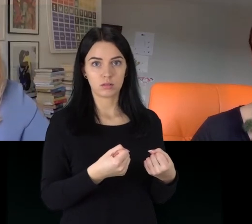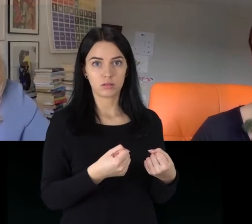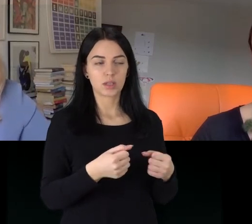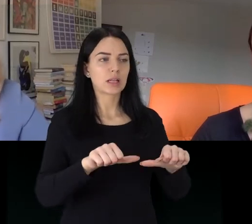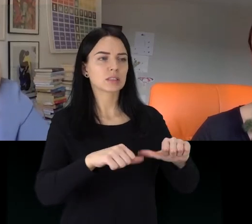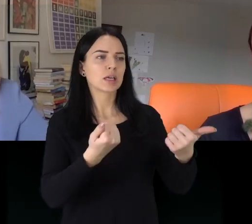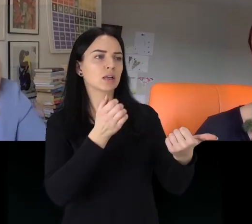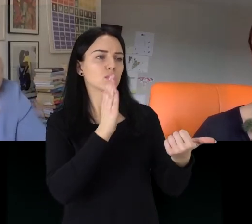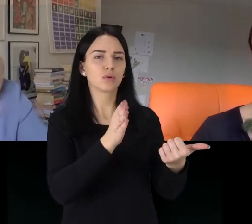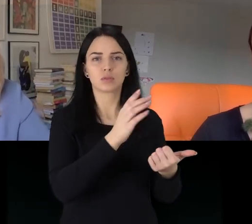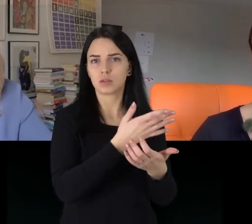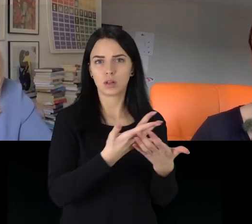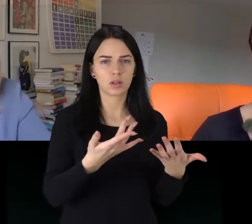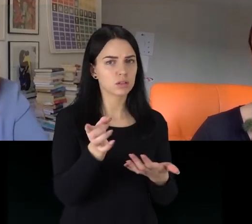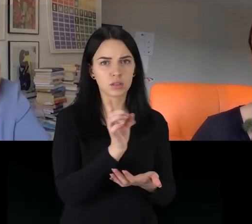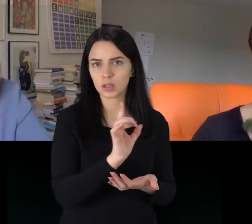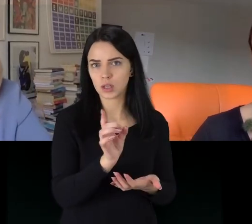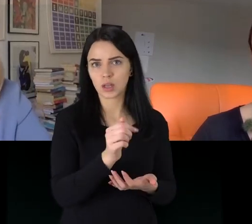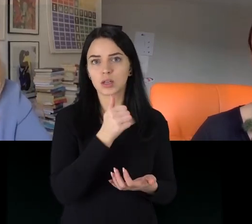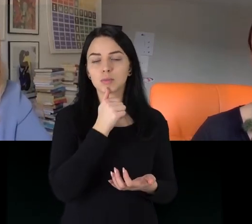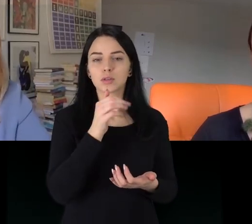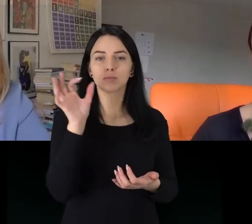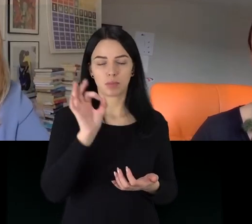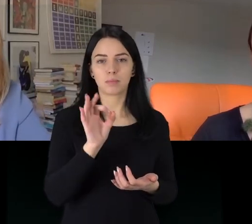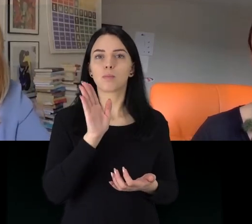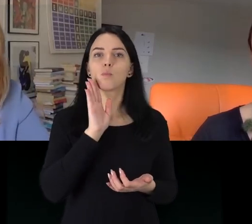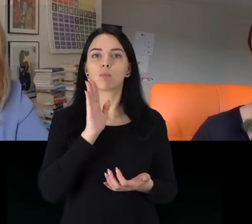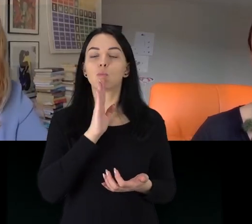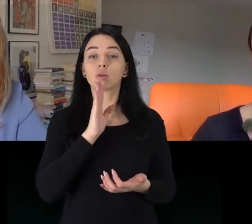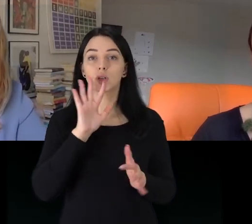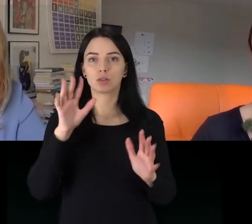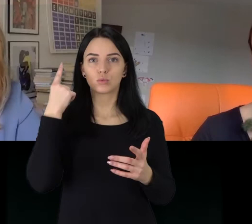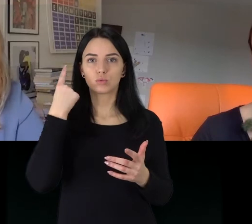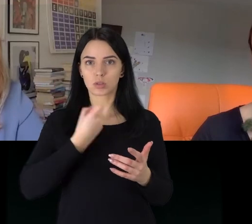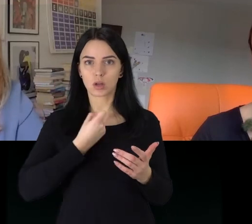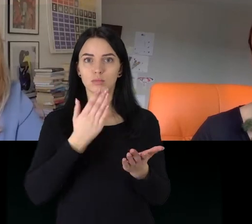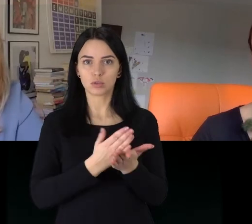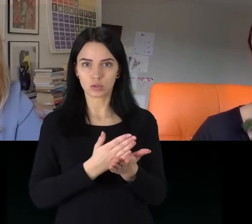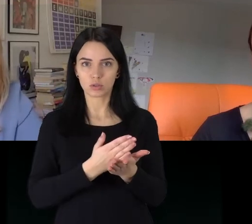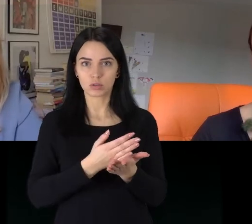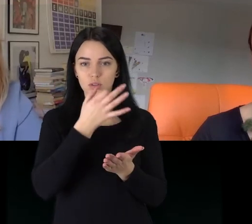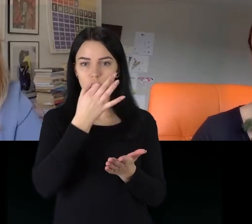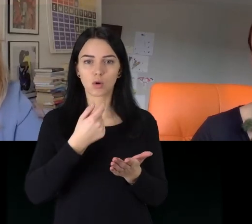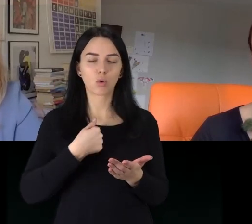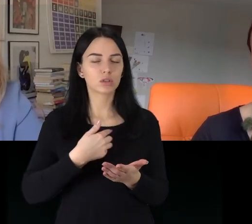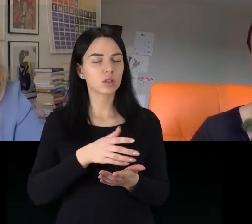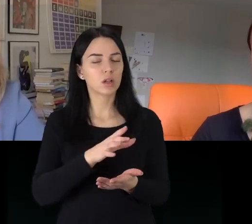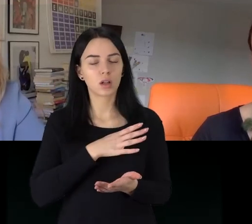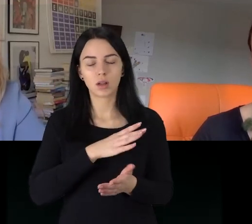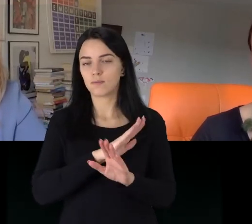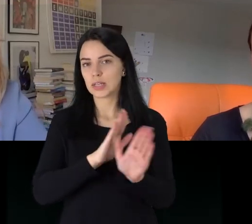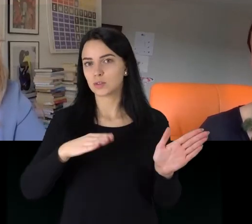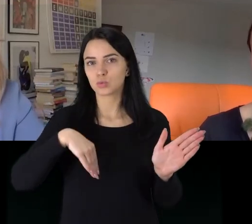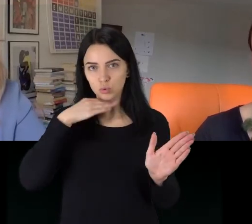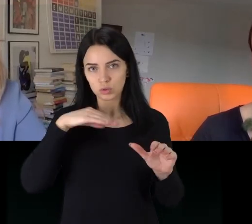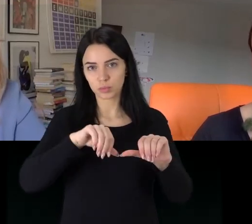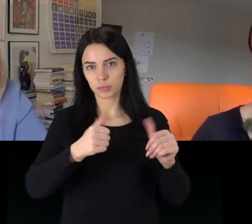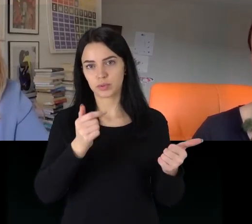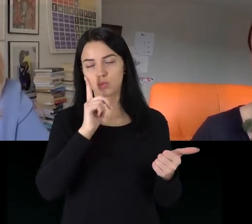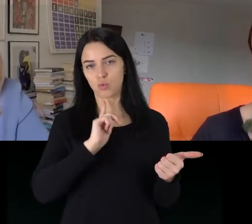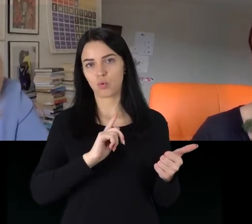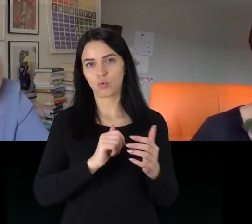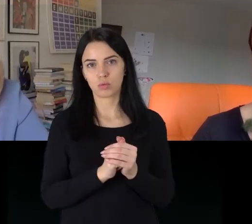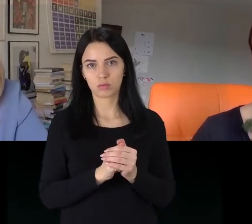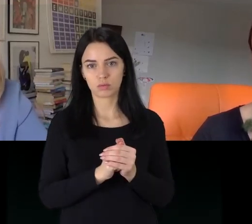vėliavom, nes labai dažnai, kai moteris ypač man paskambina ar ne ir sako, aš jau nebegaliu, aš jau noriu skirtis. Tai mano atsakymas